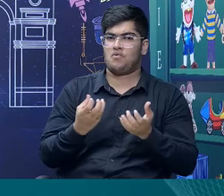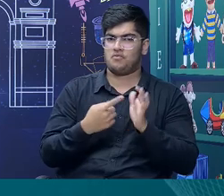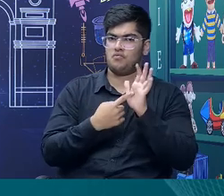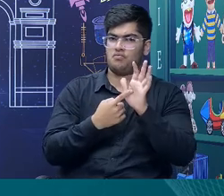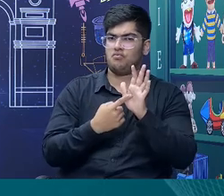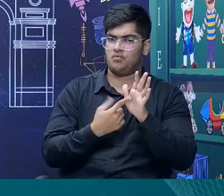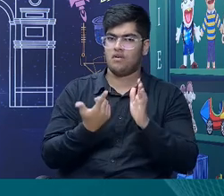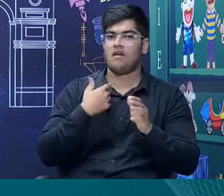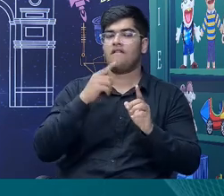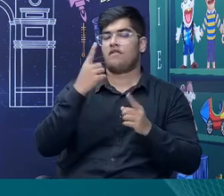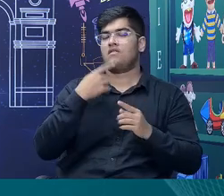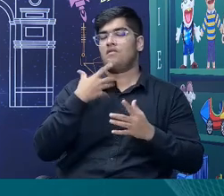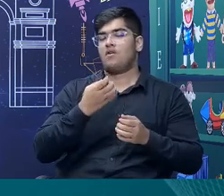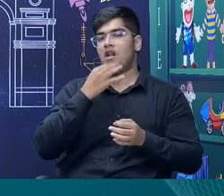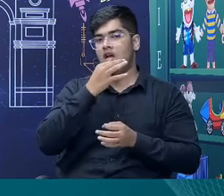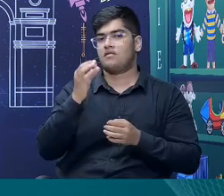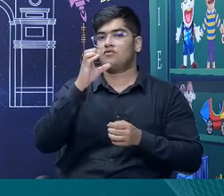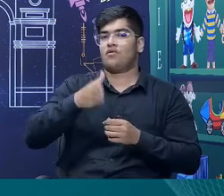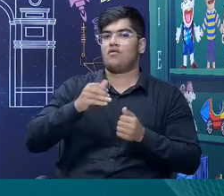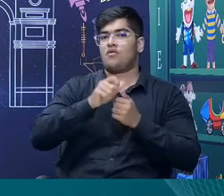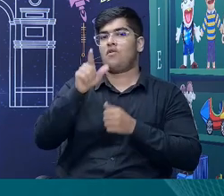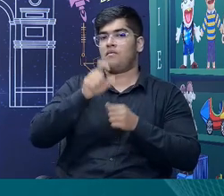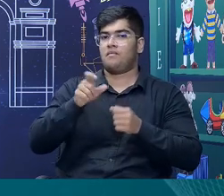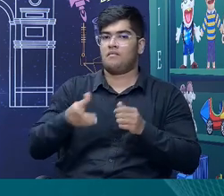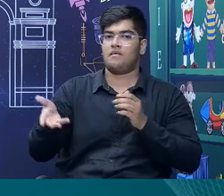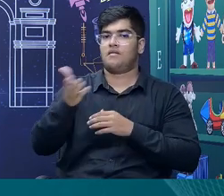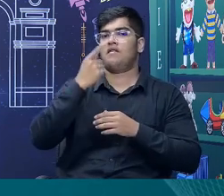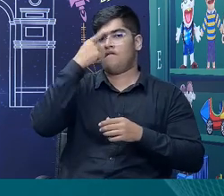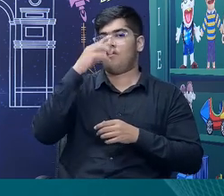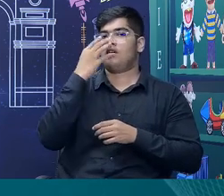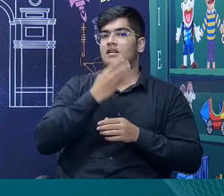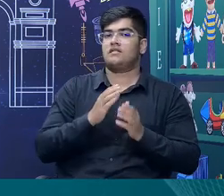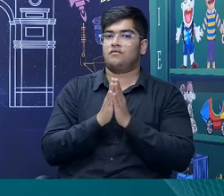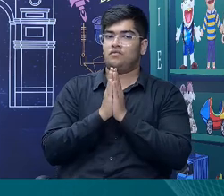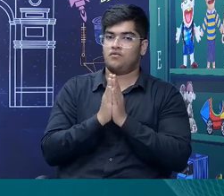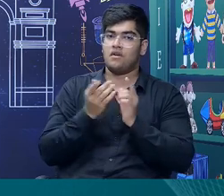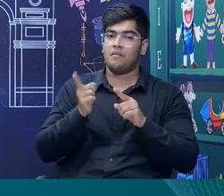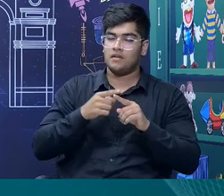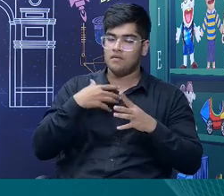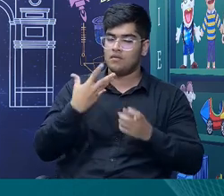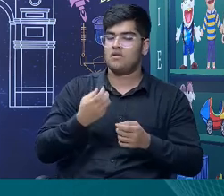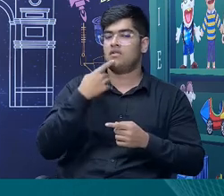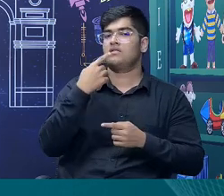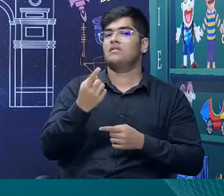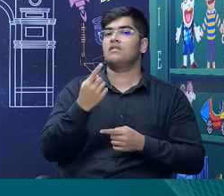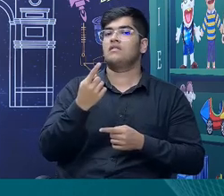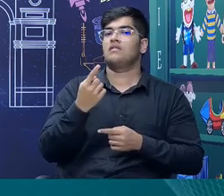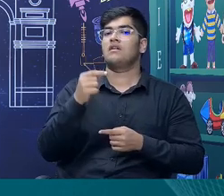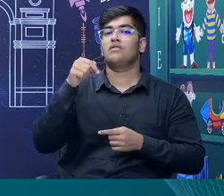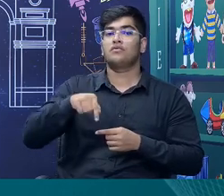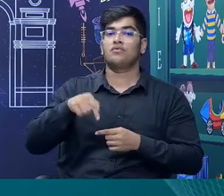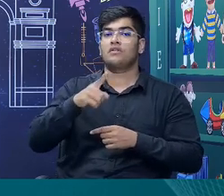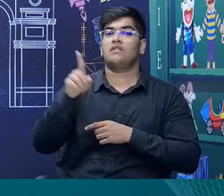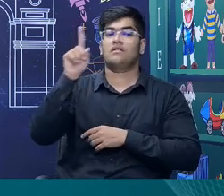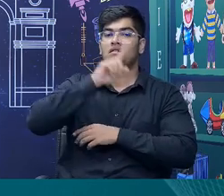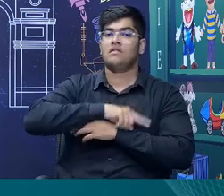बार तो फिर से सभी को शुभकामनाएं गणेश चतुर्थी की और साथ में यह कहना चाहूंगी की जो हम आज का हमारा